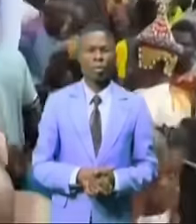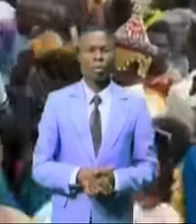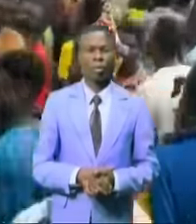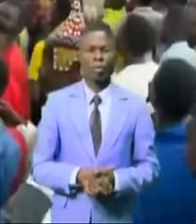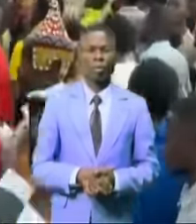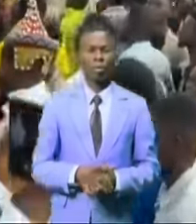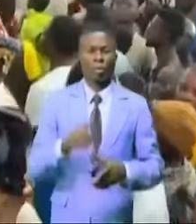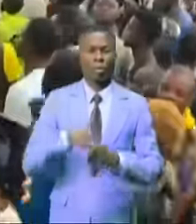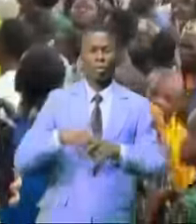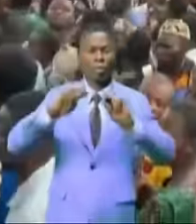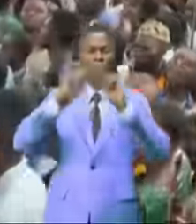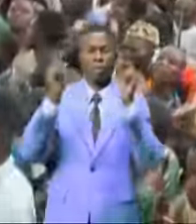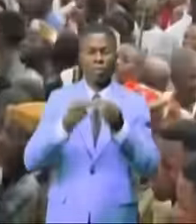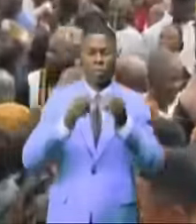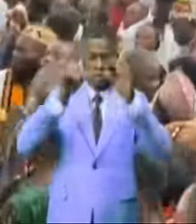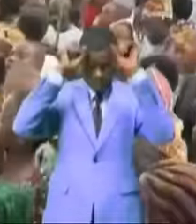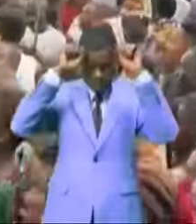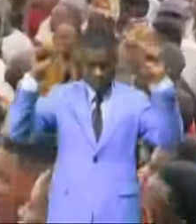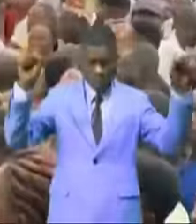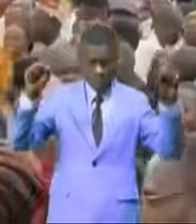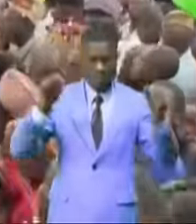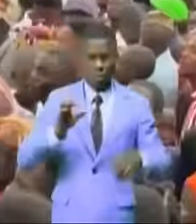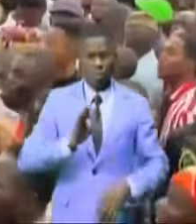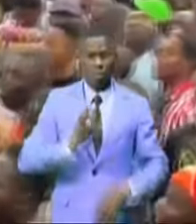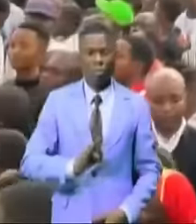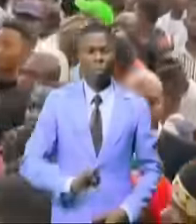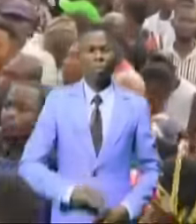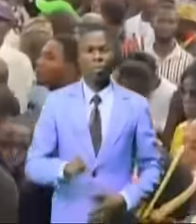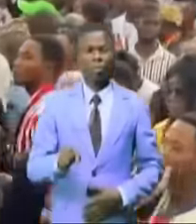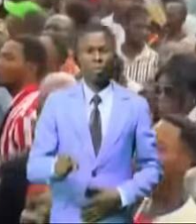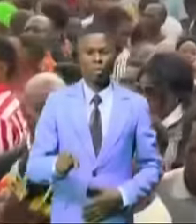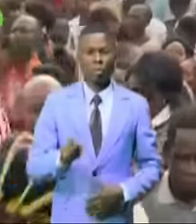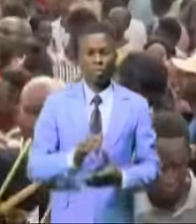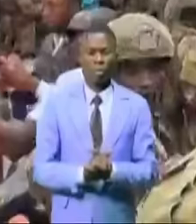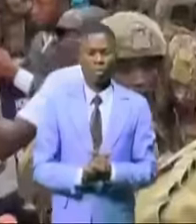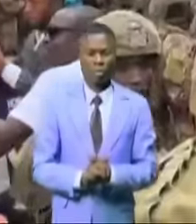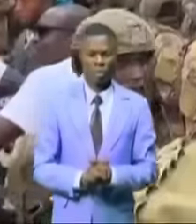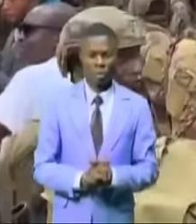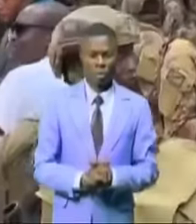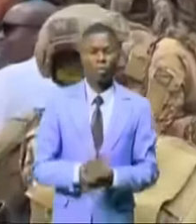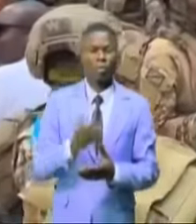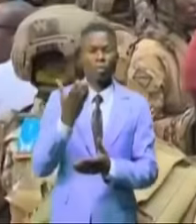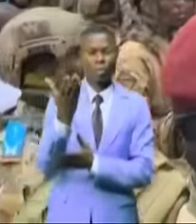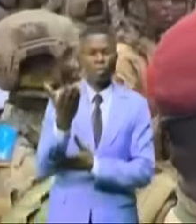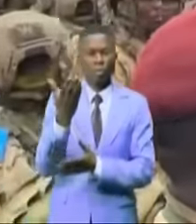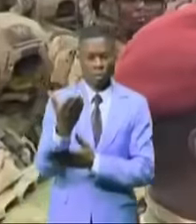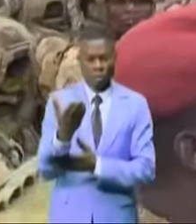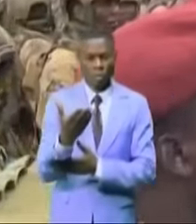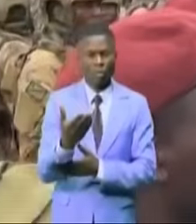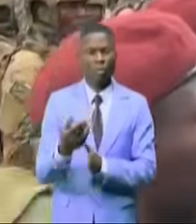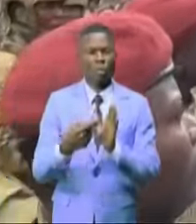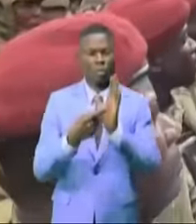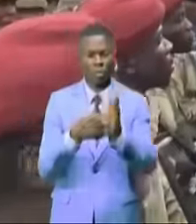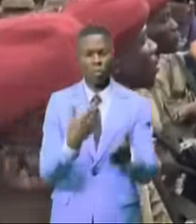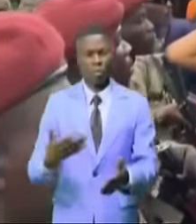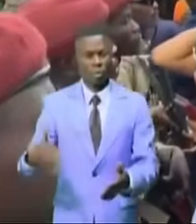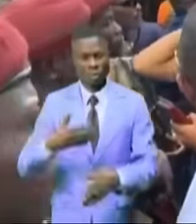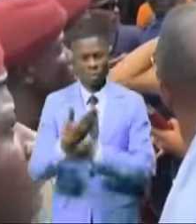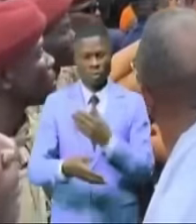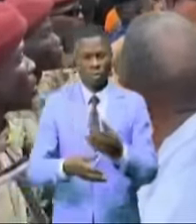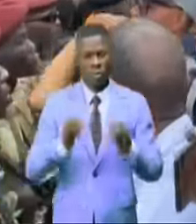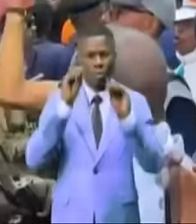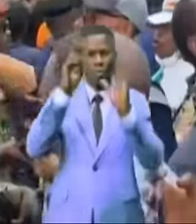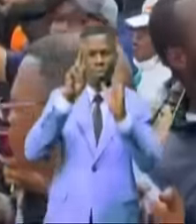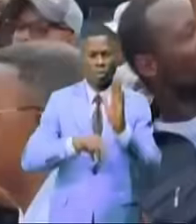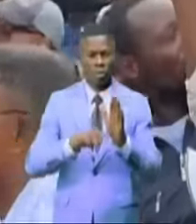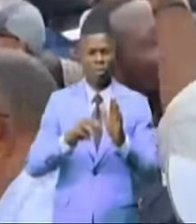Dans la foulée, le président sortant Félix Tshisekedi n'a pas cessé de vanter ses réalisations, dont la gratuité de